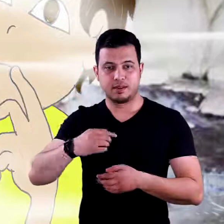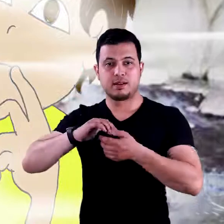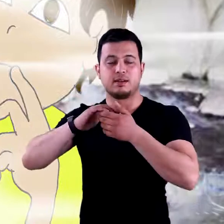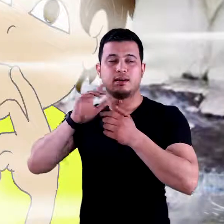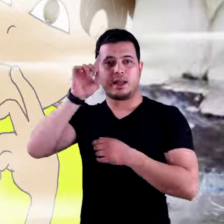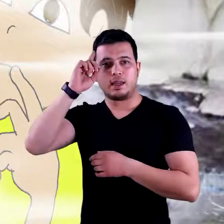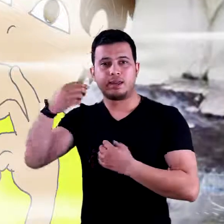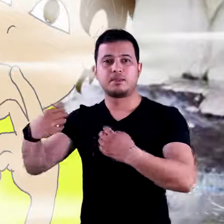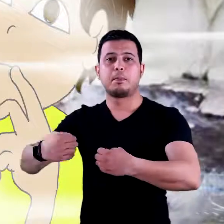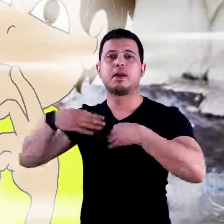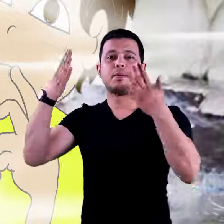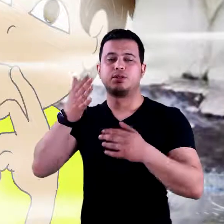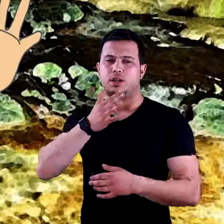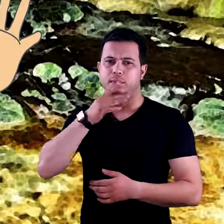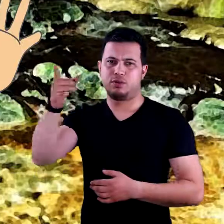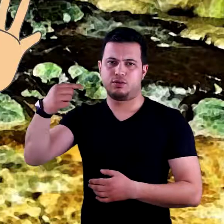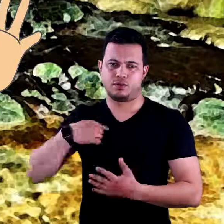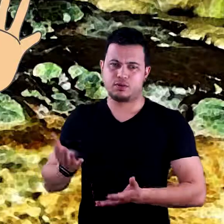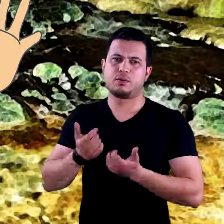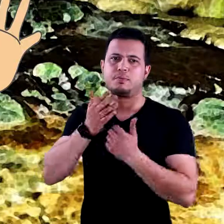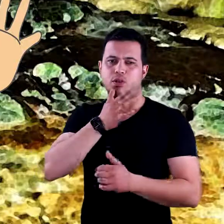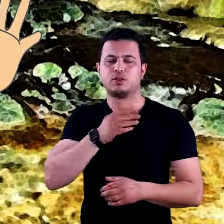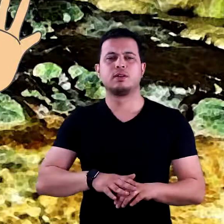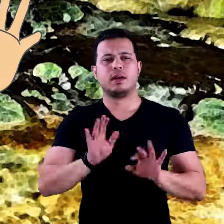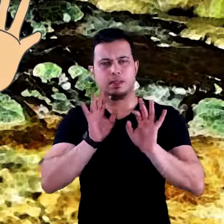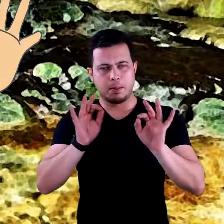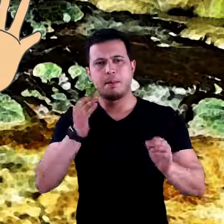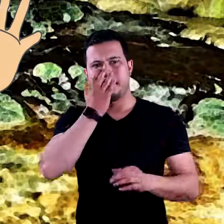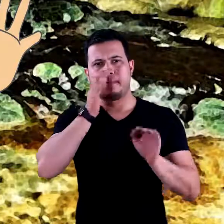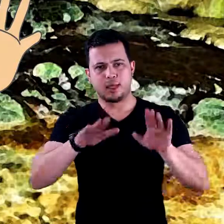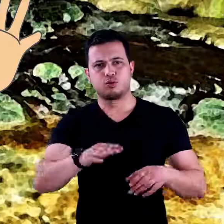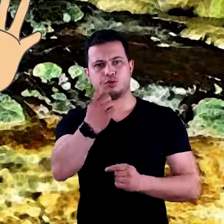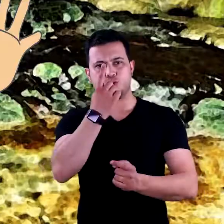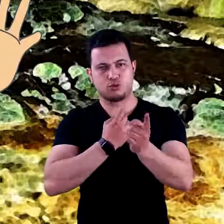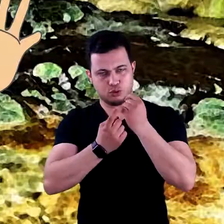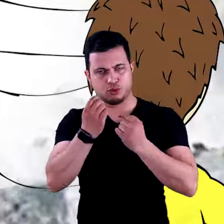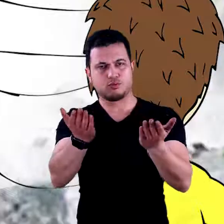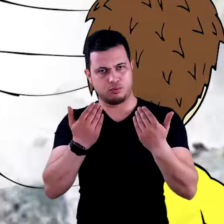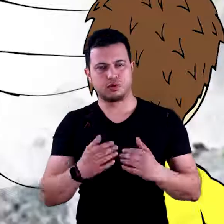bırakmayacağını bilirdi. Tamam, bekliyoruz. Hadi sor bakalım.